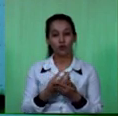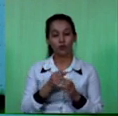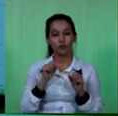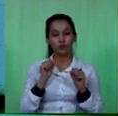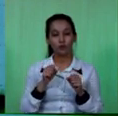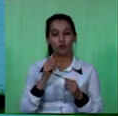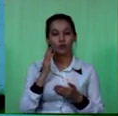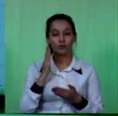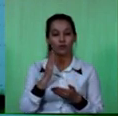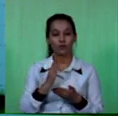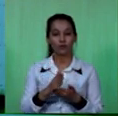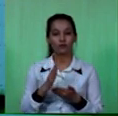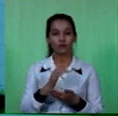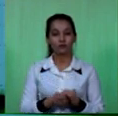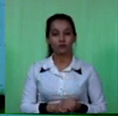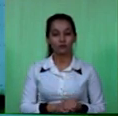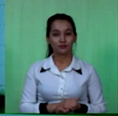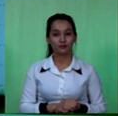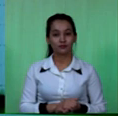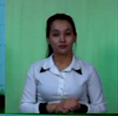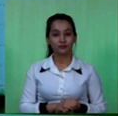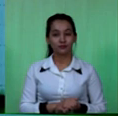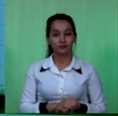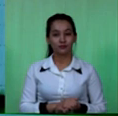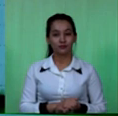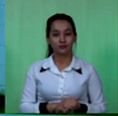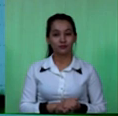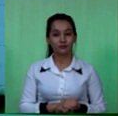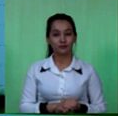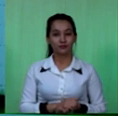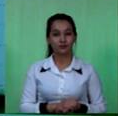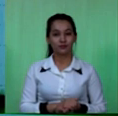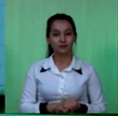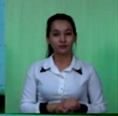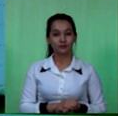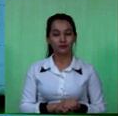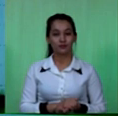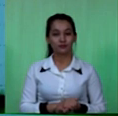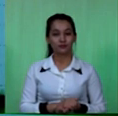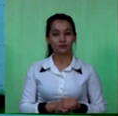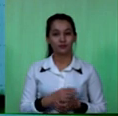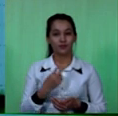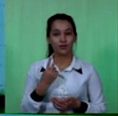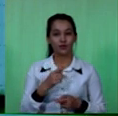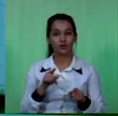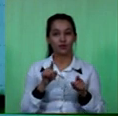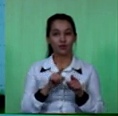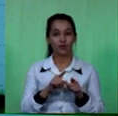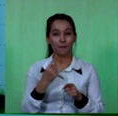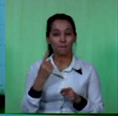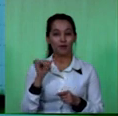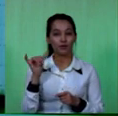ifodada biz avval ko'paytirib, so'ng qo'shamiz. To'g'rimi? Ikkinchisida ham xuddi